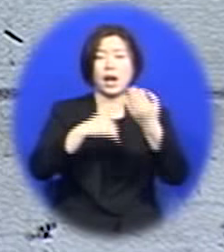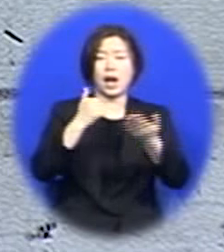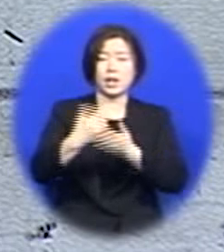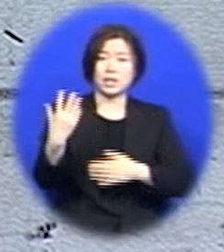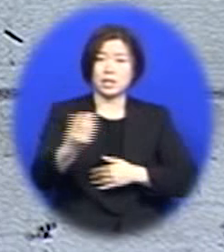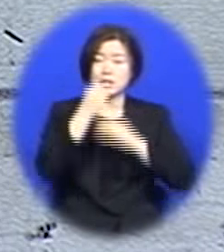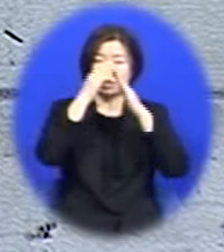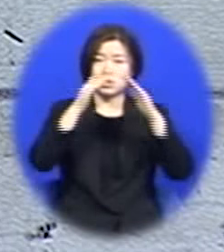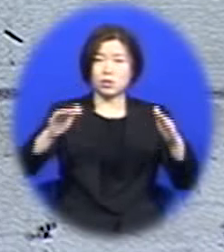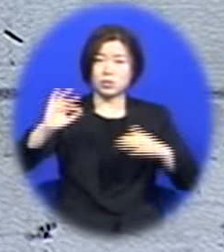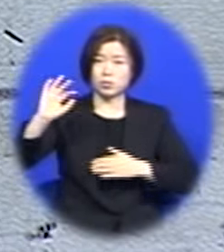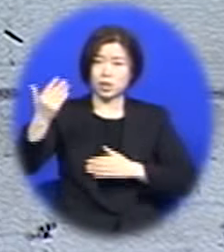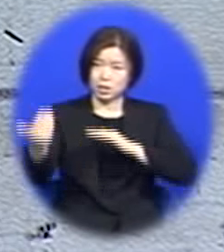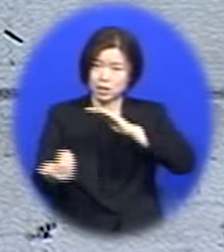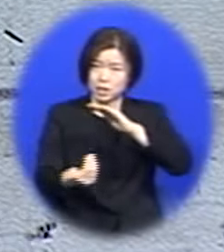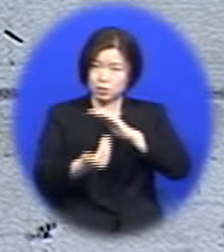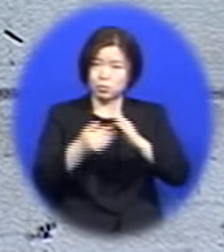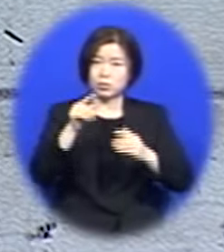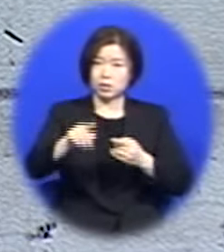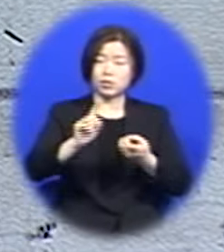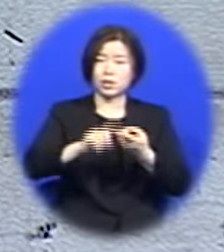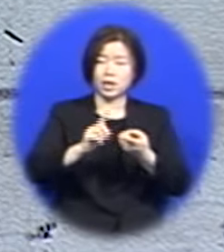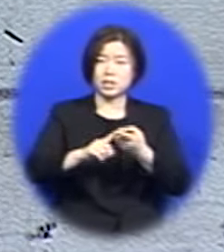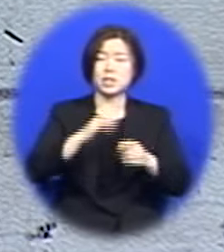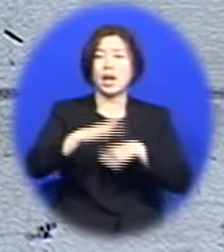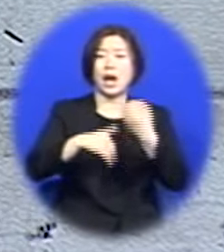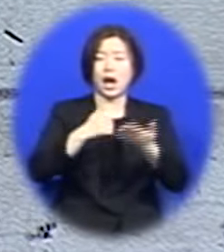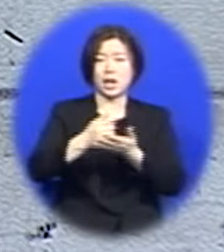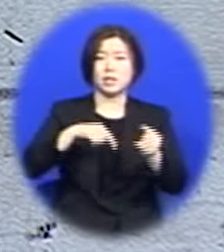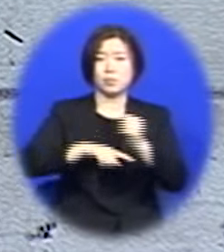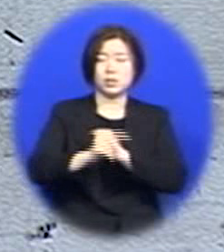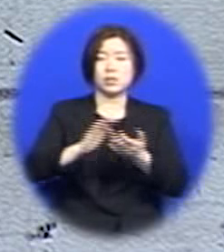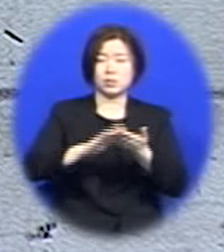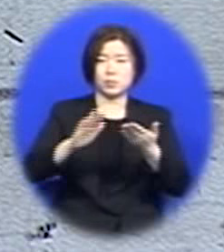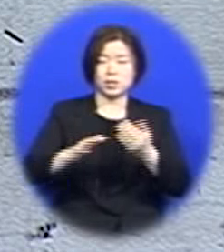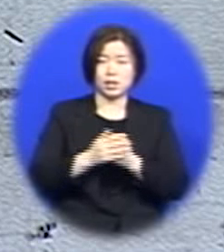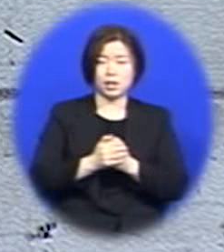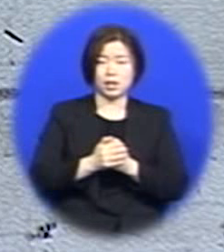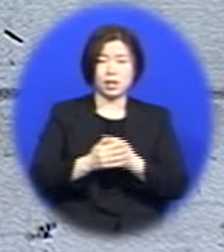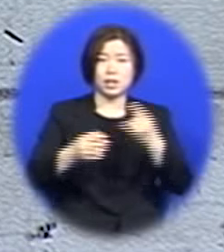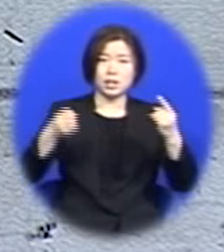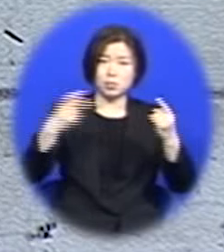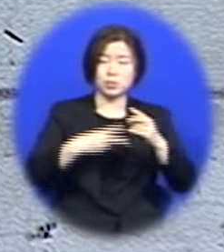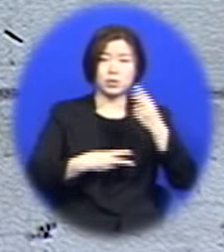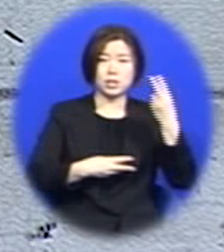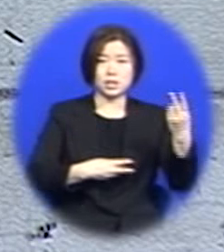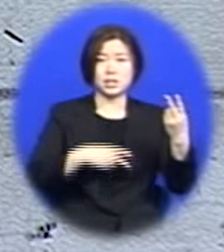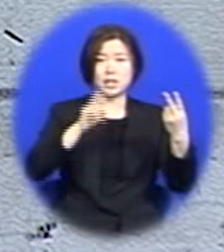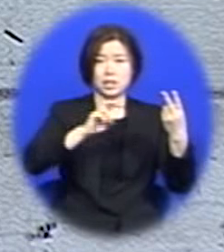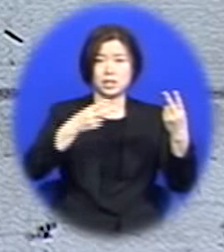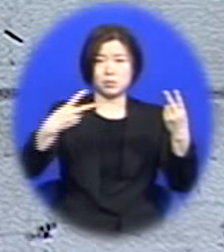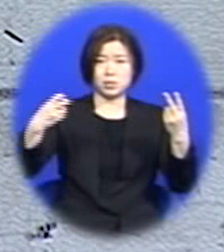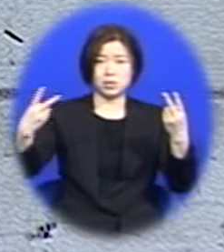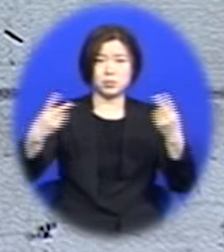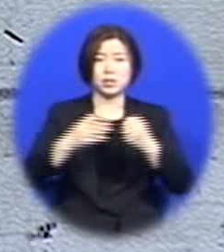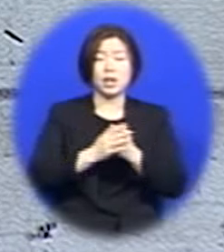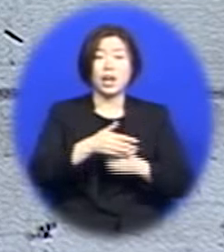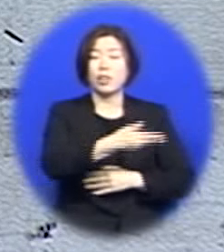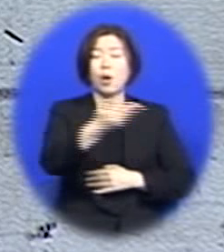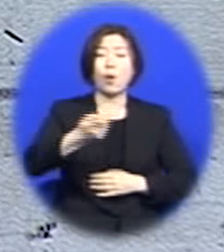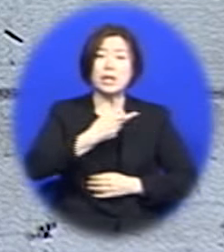데까지 가는 것이 하나님의 뜻입니다. 에베소서 2장 20절 22절에 너희는